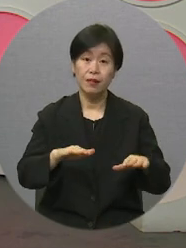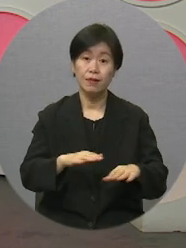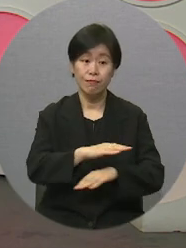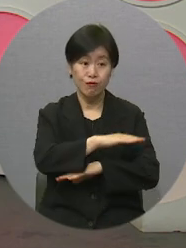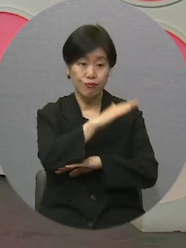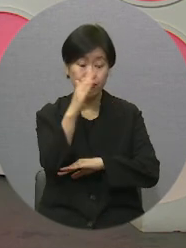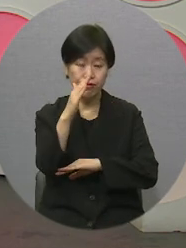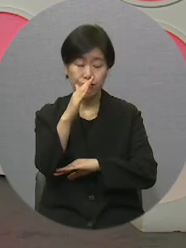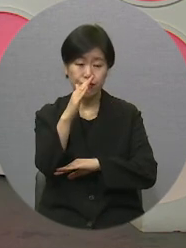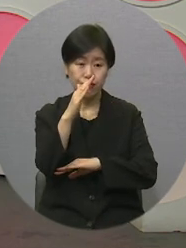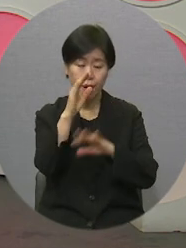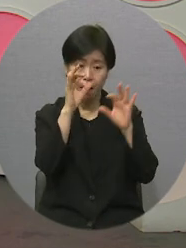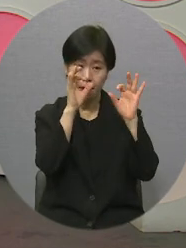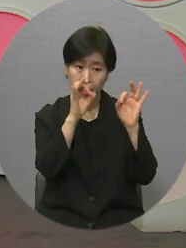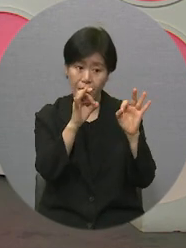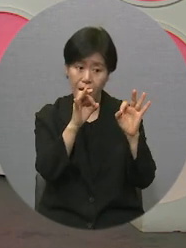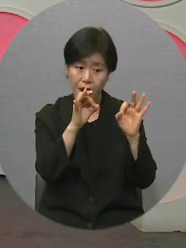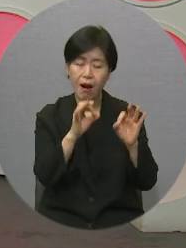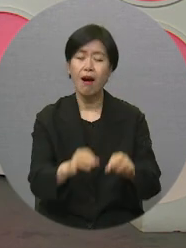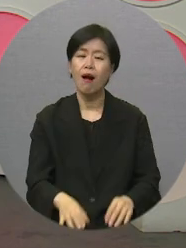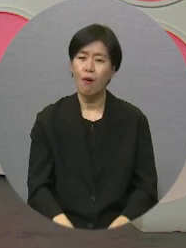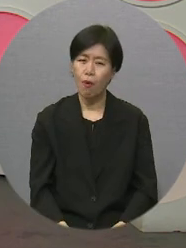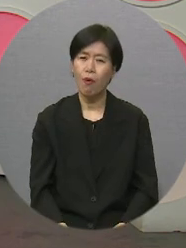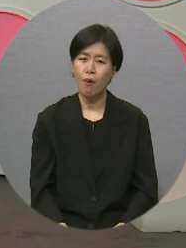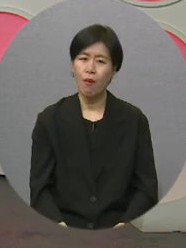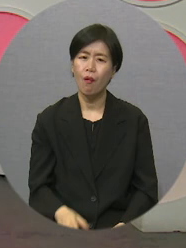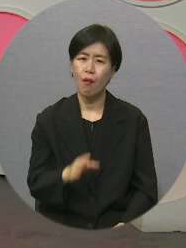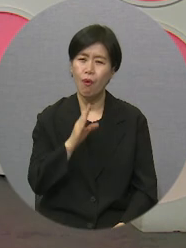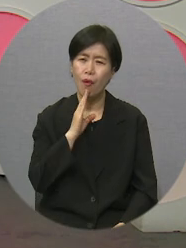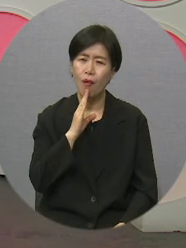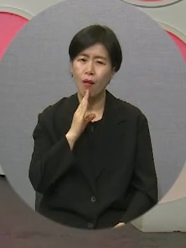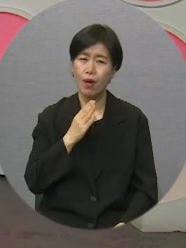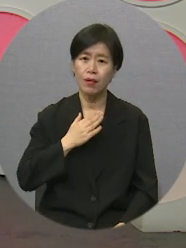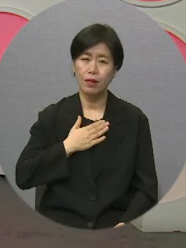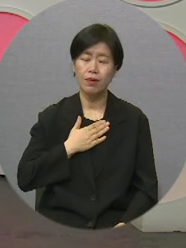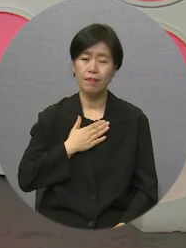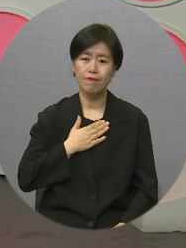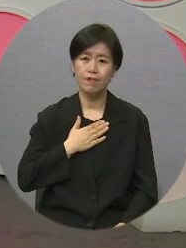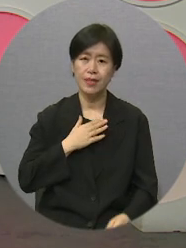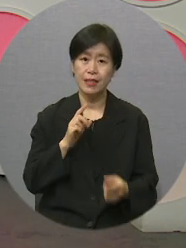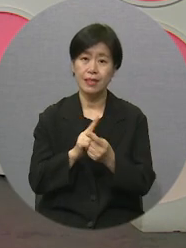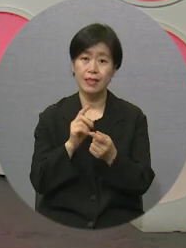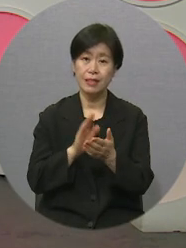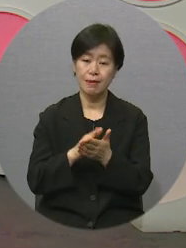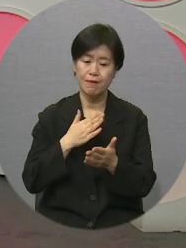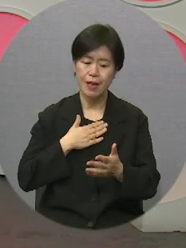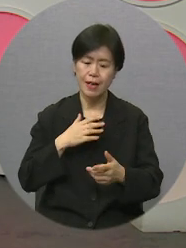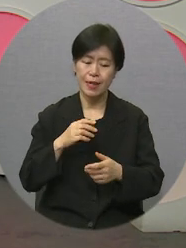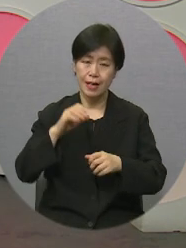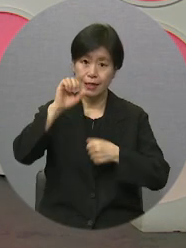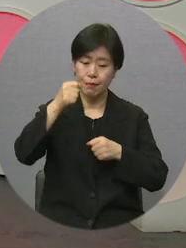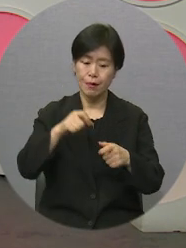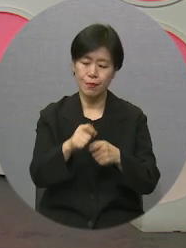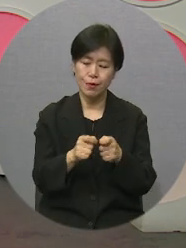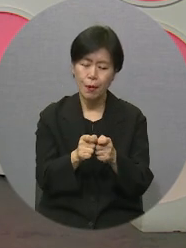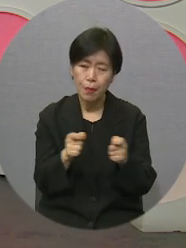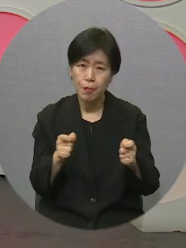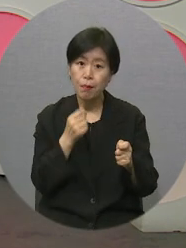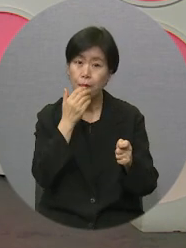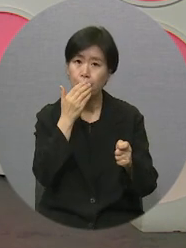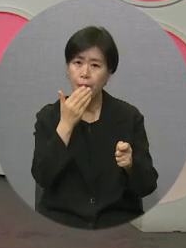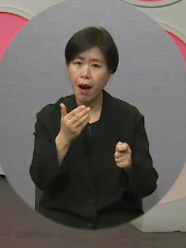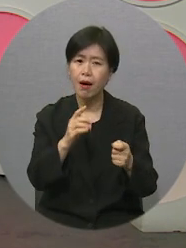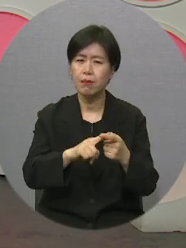제가 진짜 두 손을 잘 가지고 있는 게 얼마나 감사한지 모르겠어요. 네. 제가 진짜 친오빠처럼